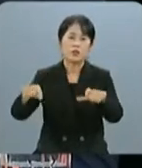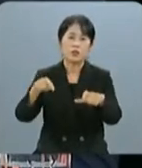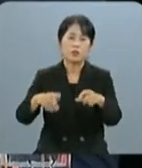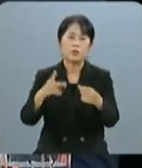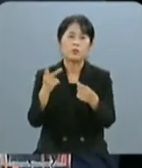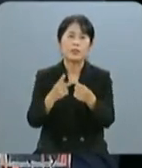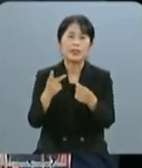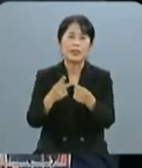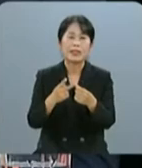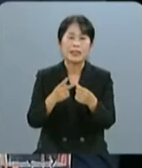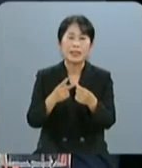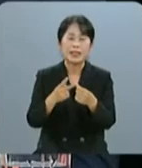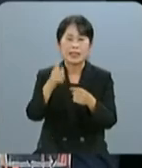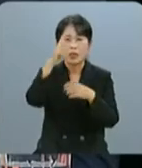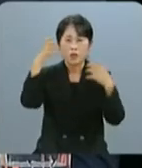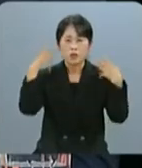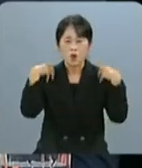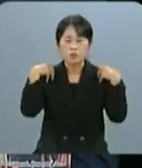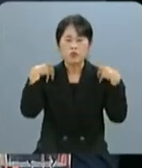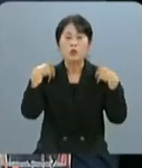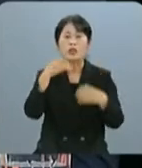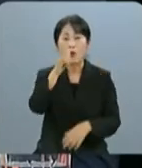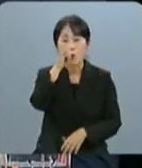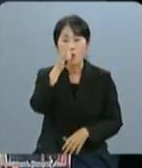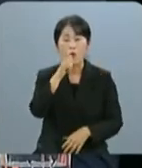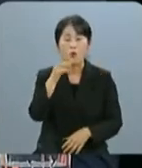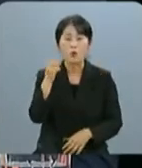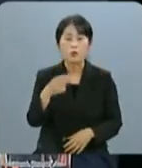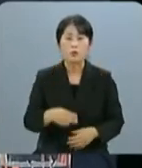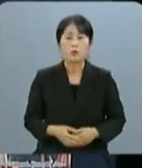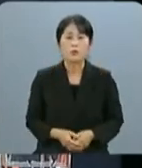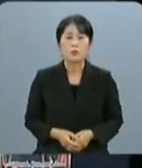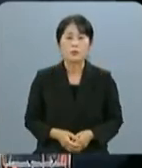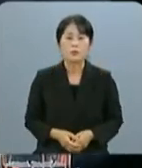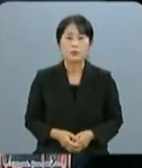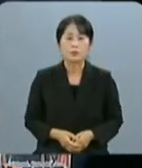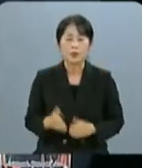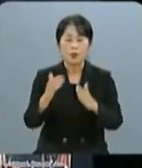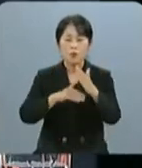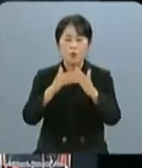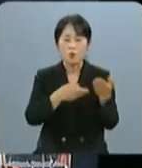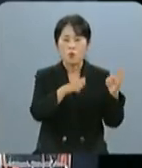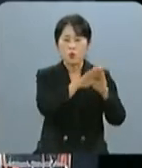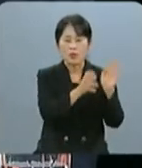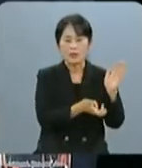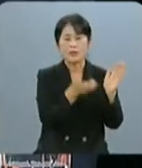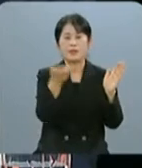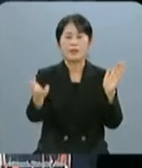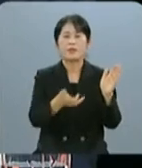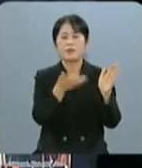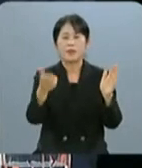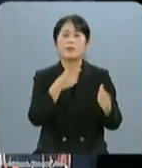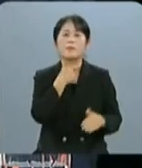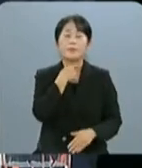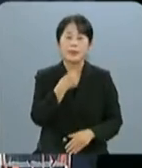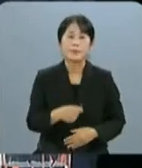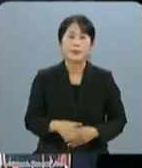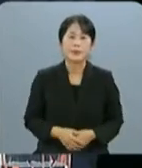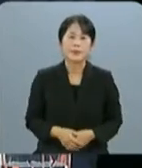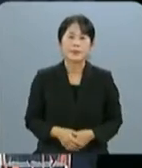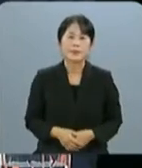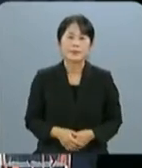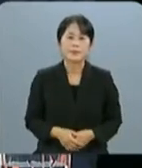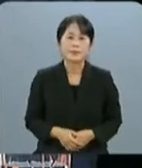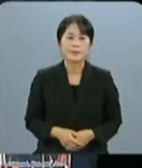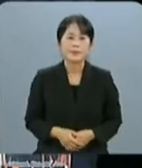제2 정부 청사도 있지만 이런 공공기관들이 많이 이전되기를 지금 바라고 있고